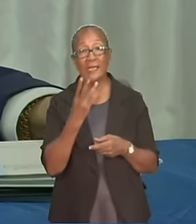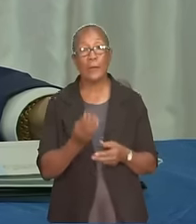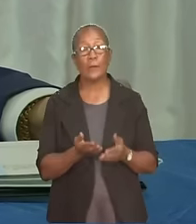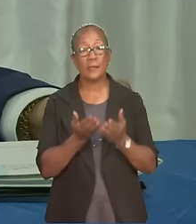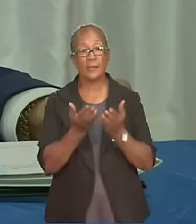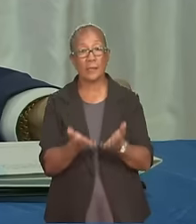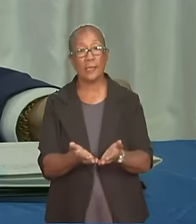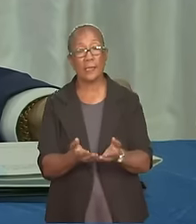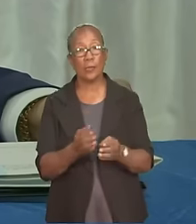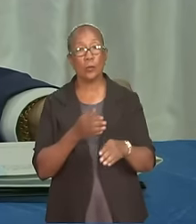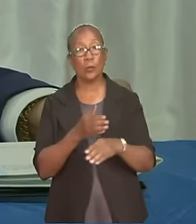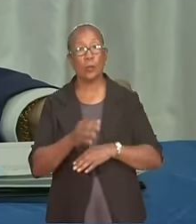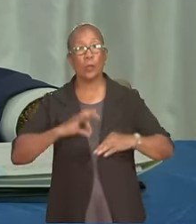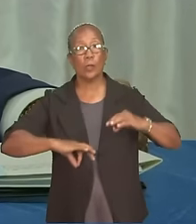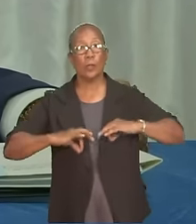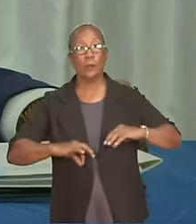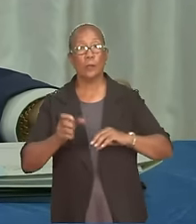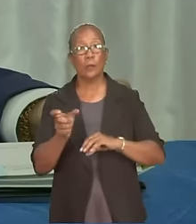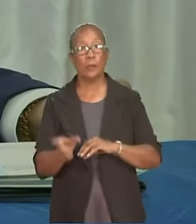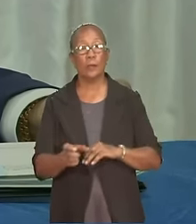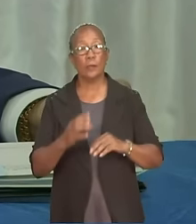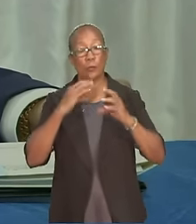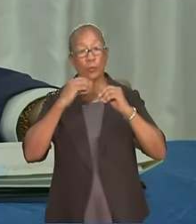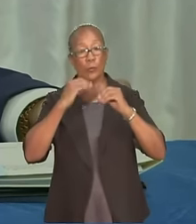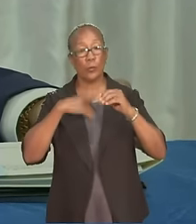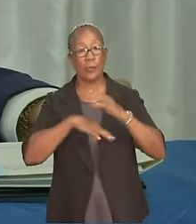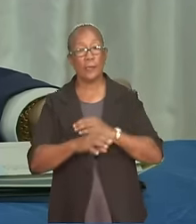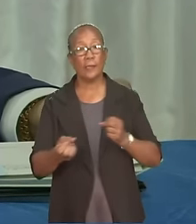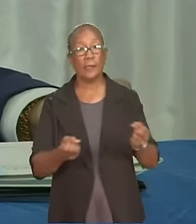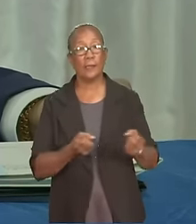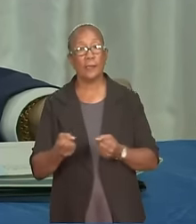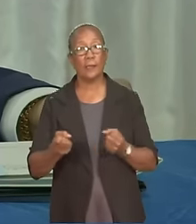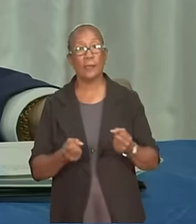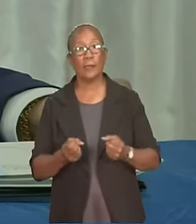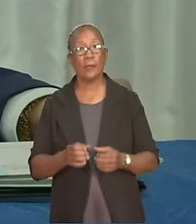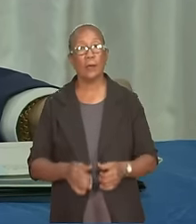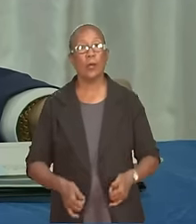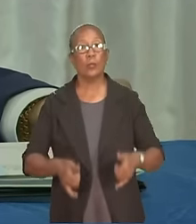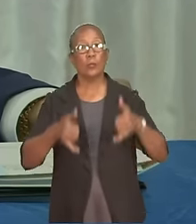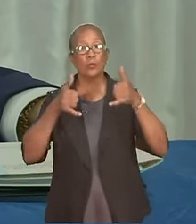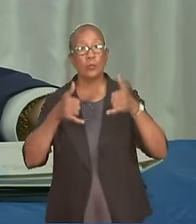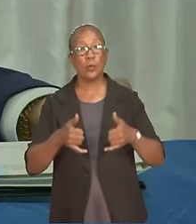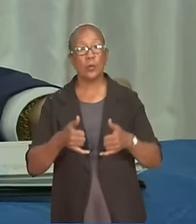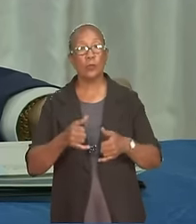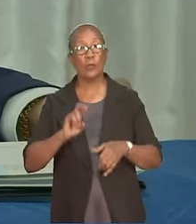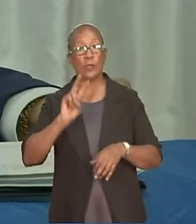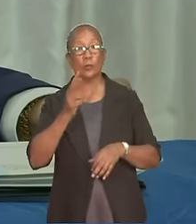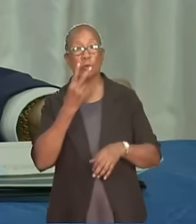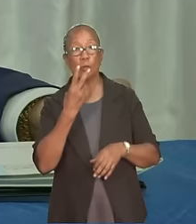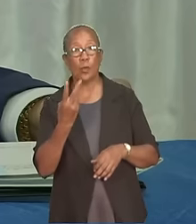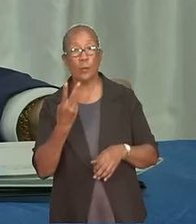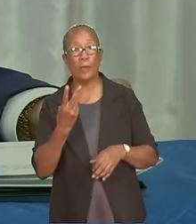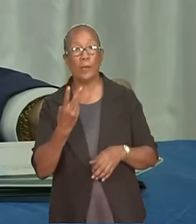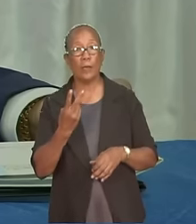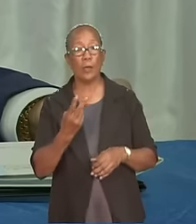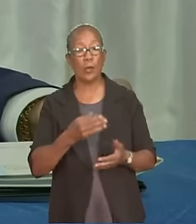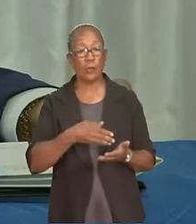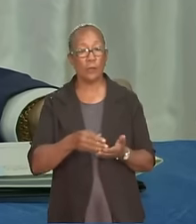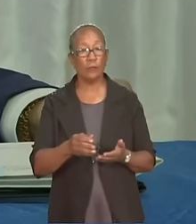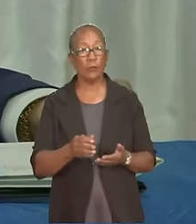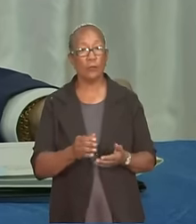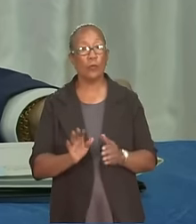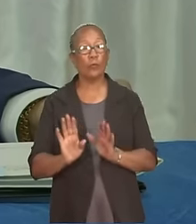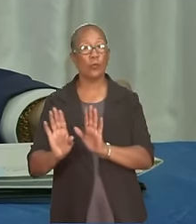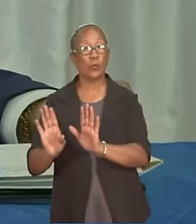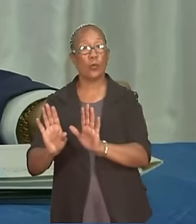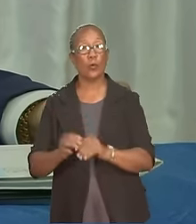door de minister. Deze beschikkingen zijn ook besproken binnen de regering, om zoveel mogelijk dubbele uitgiftes te voorkomen. Eén is namelijk